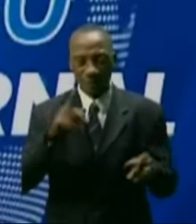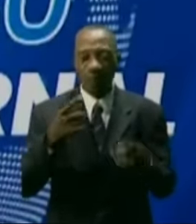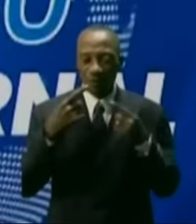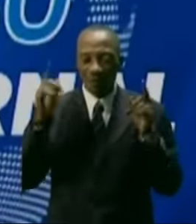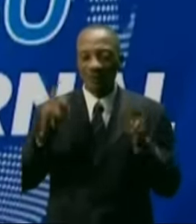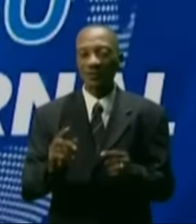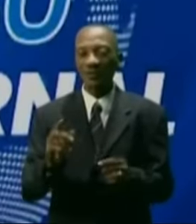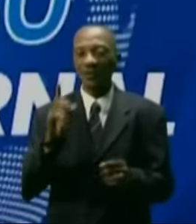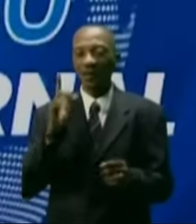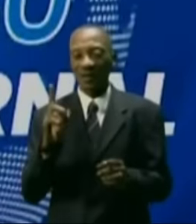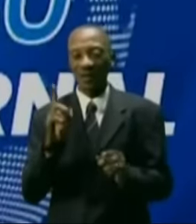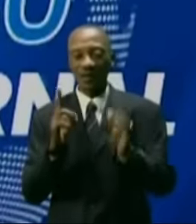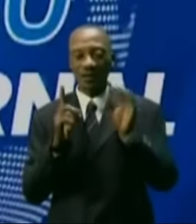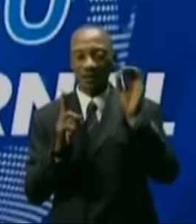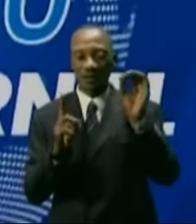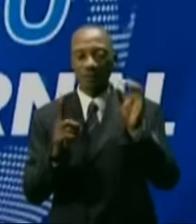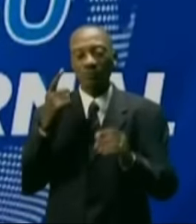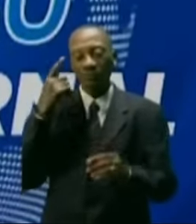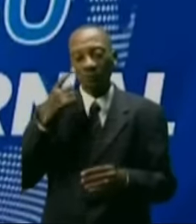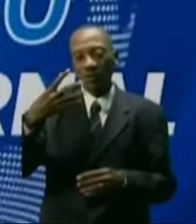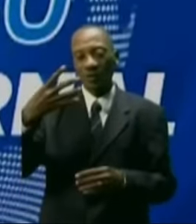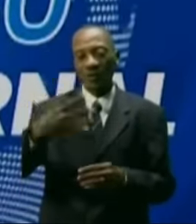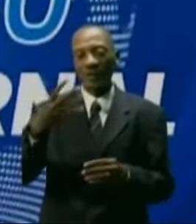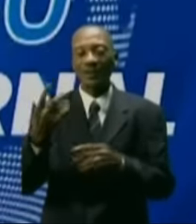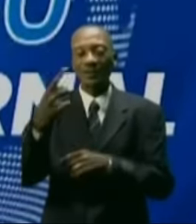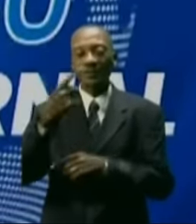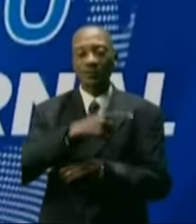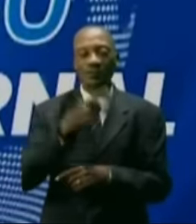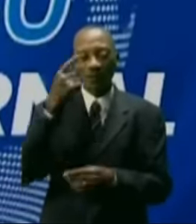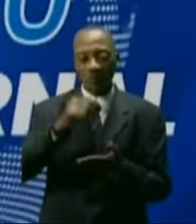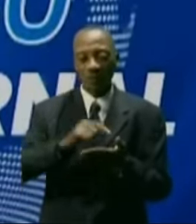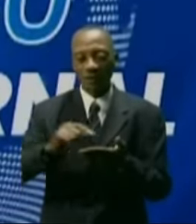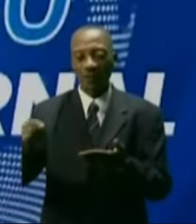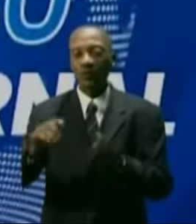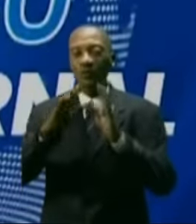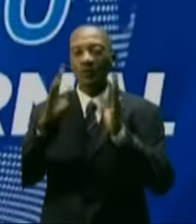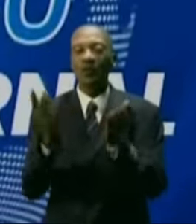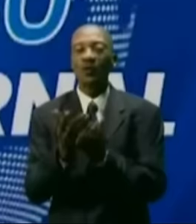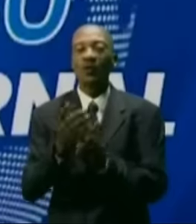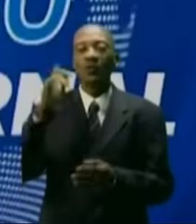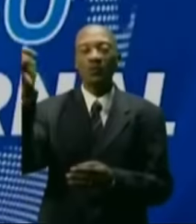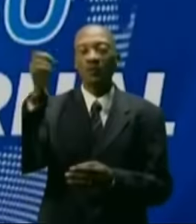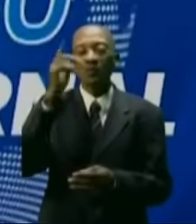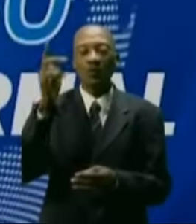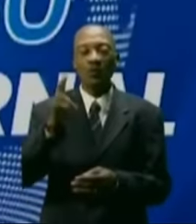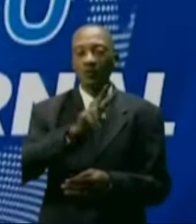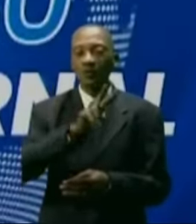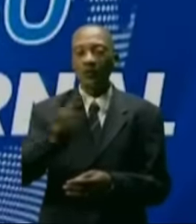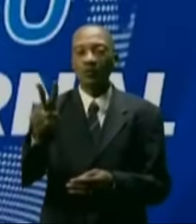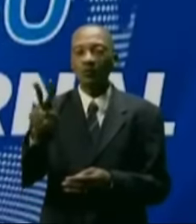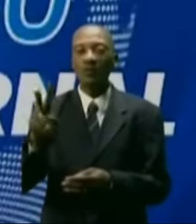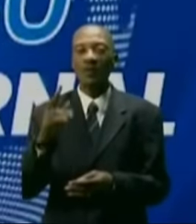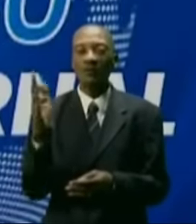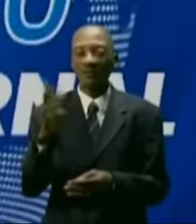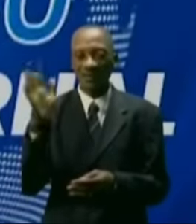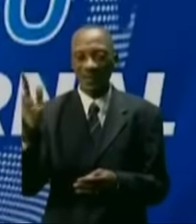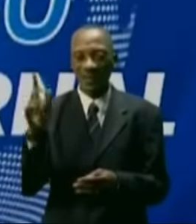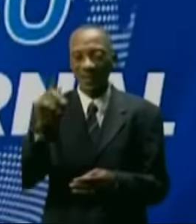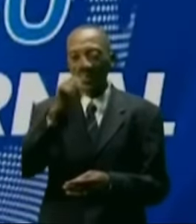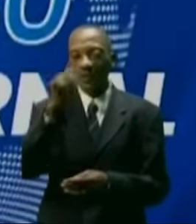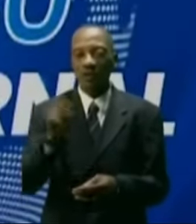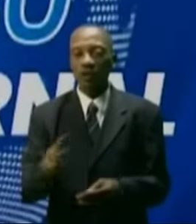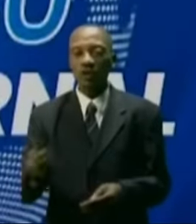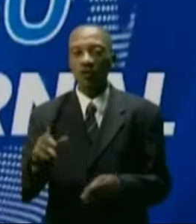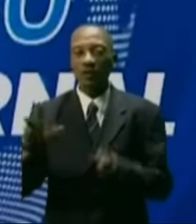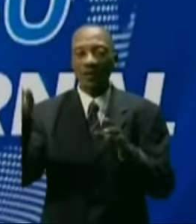un match comptant pour la 4e journée des éliminatoires de la Coupe du Monde 2026 Zone Afrique. L'unique but de la